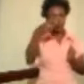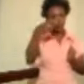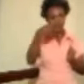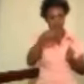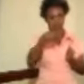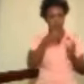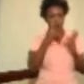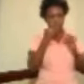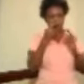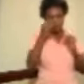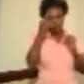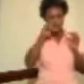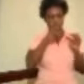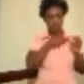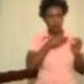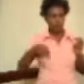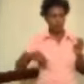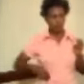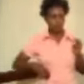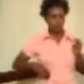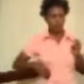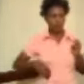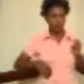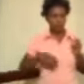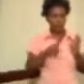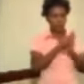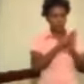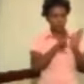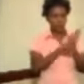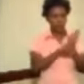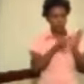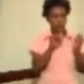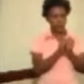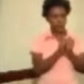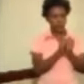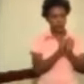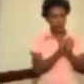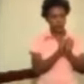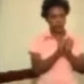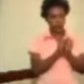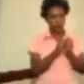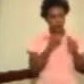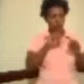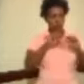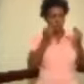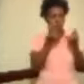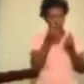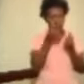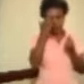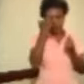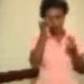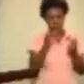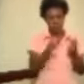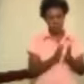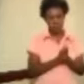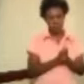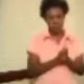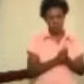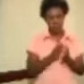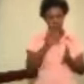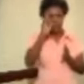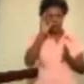qui parlait de membres qui ont le droit de voter, pouvoir exécutif, pouvoir monde, pouvoir judiciaire, en paquet secteur haïtien. Et ça qui vient de passer avec CIRH